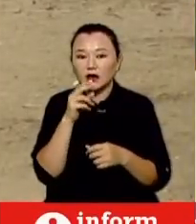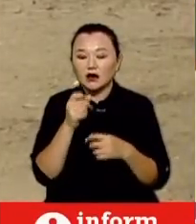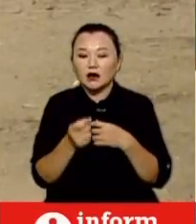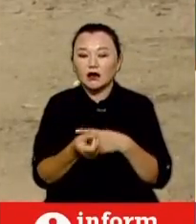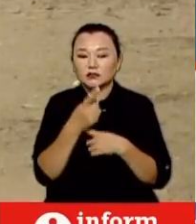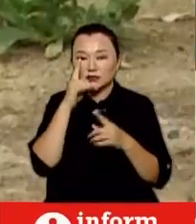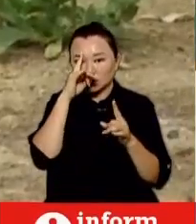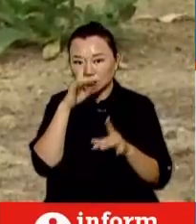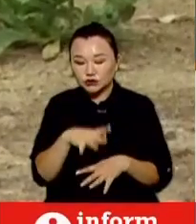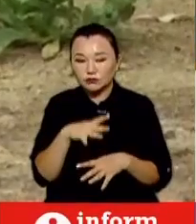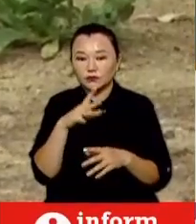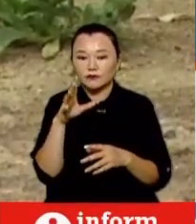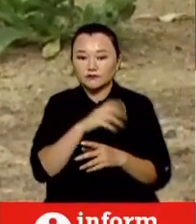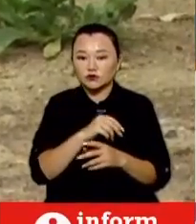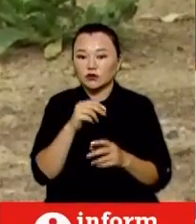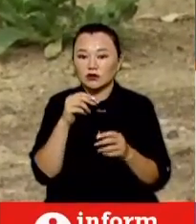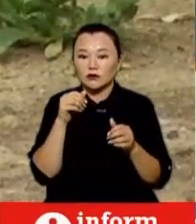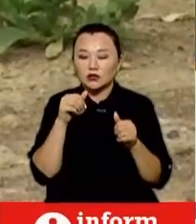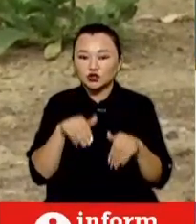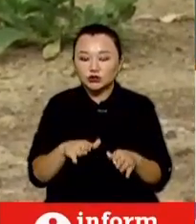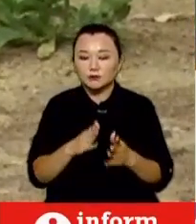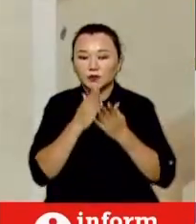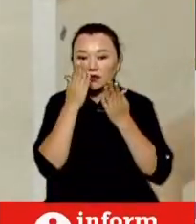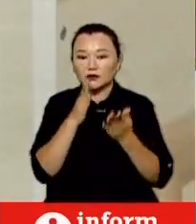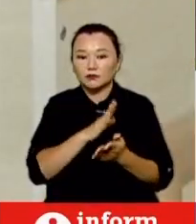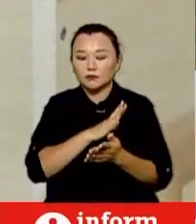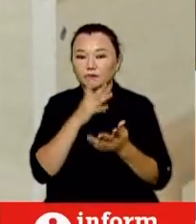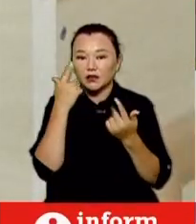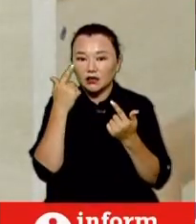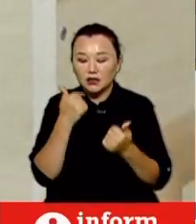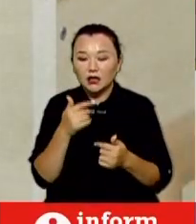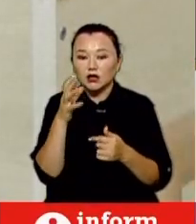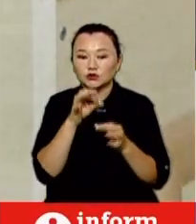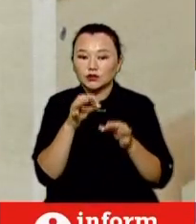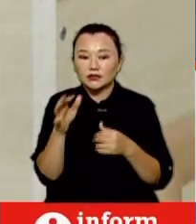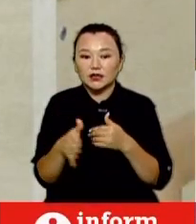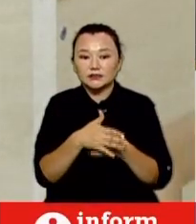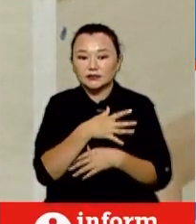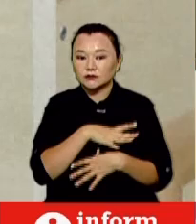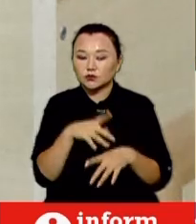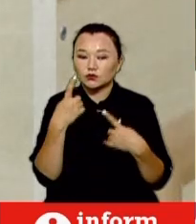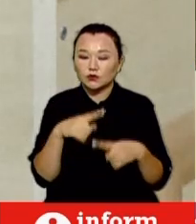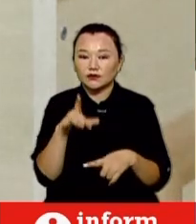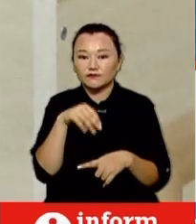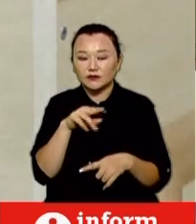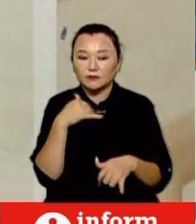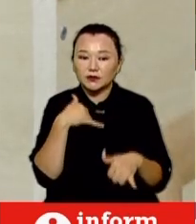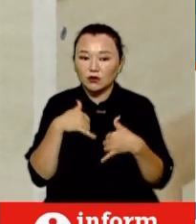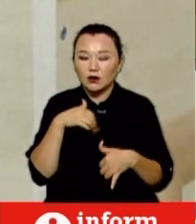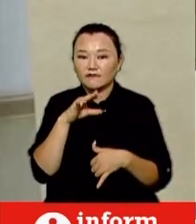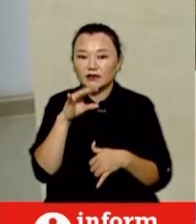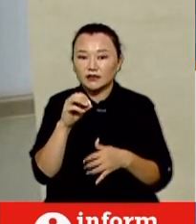оказался неожиданным. Все оглашение она плакала. Судья объяснил, что не стал наказывать альтернативным видом наказания педагога в